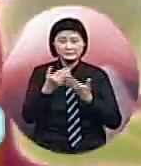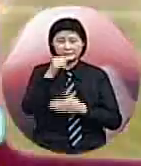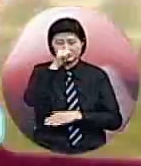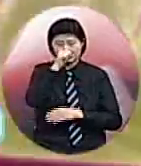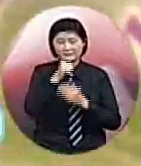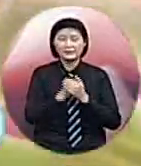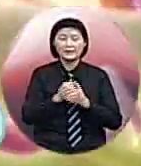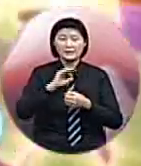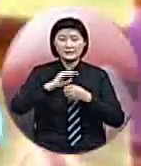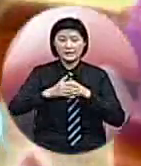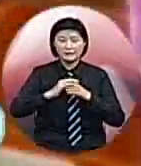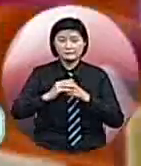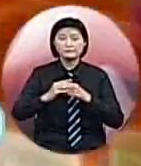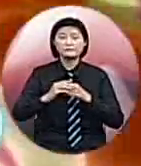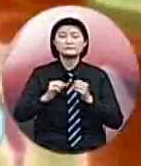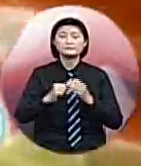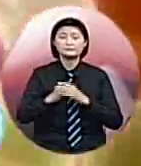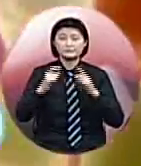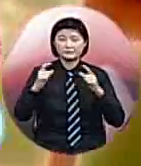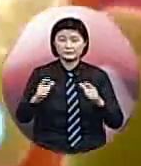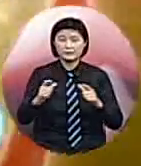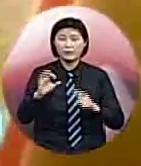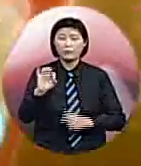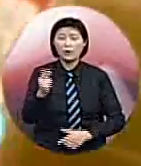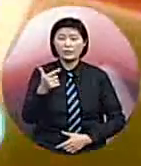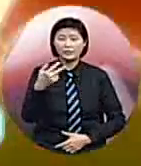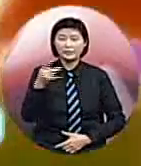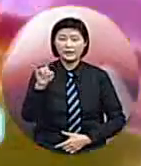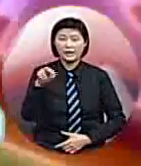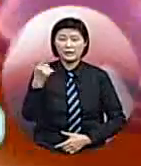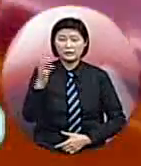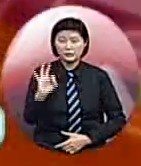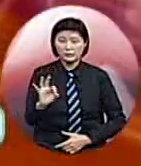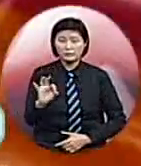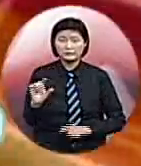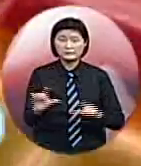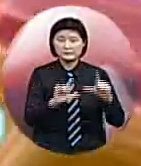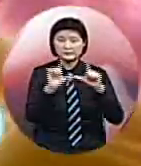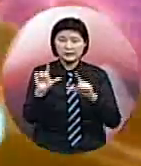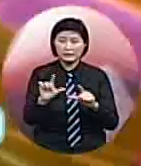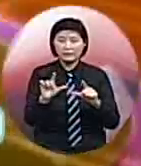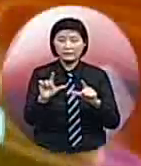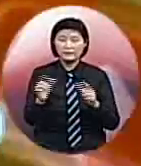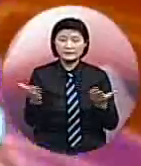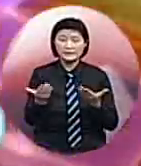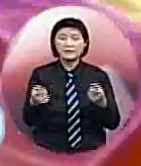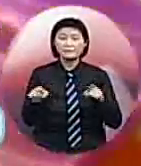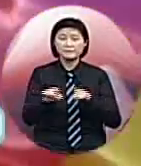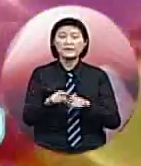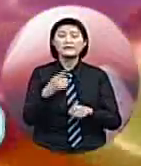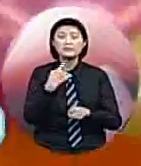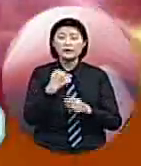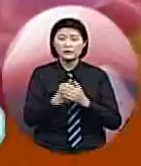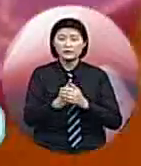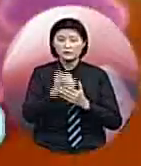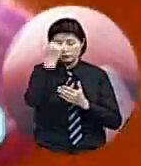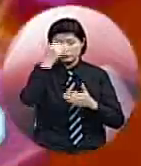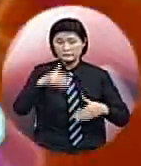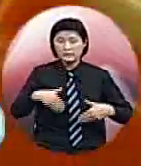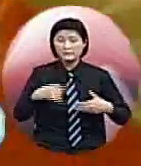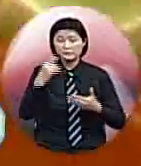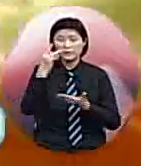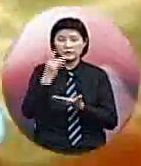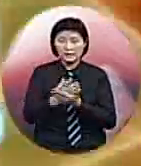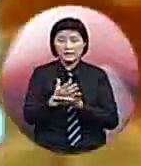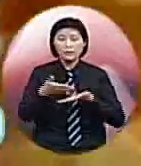네. 대구에서 그 원대동에서 네. 저기 직장 생활을 했는데 충청남도 천안인